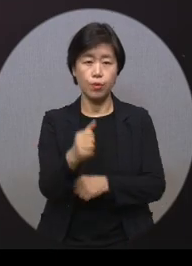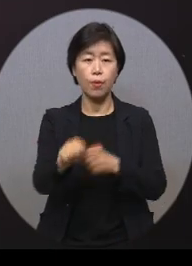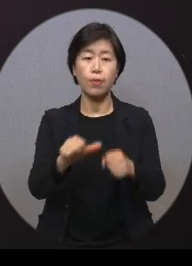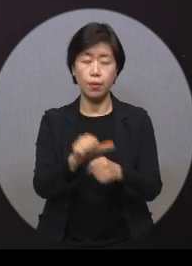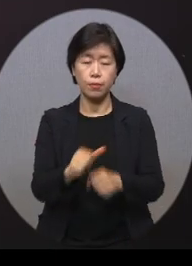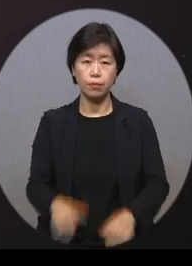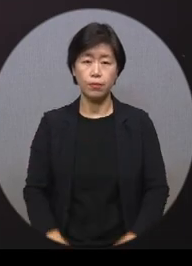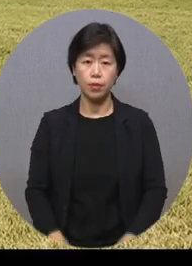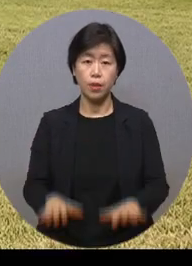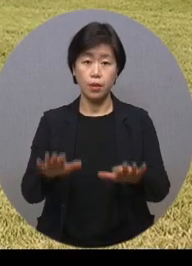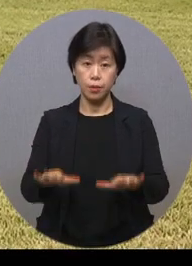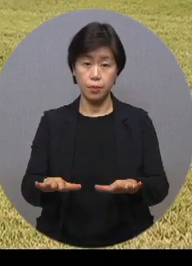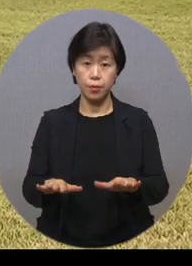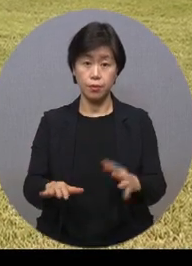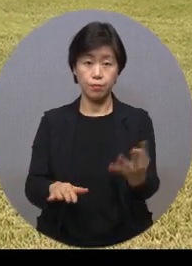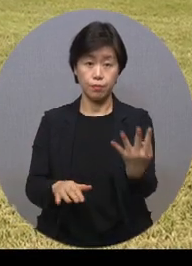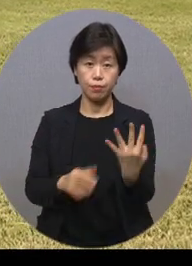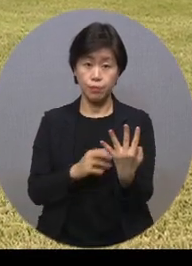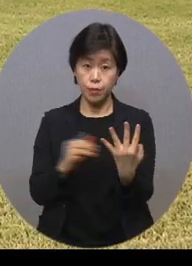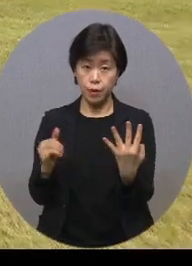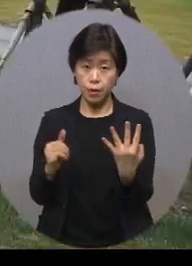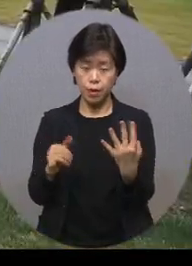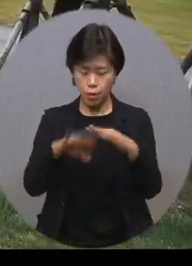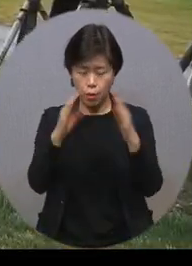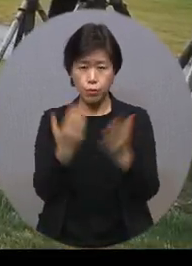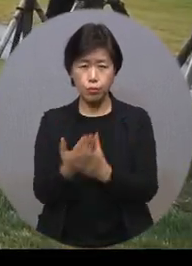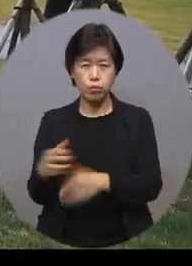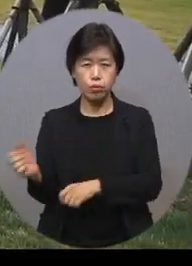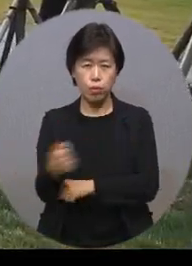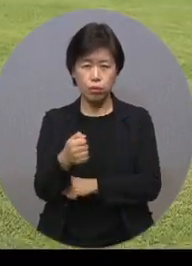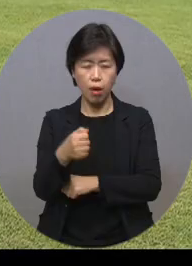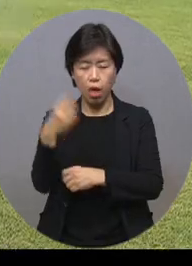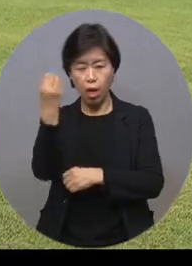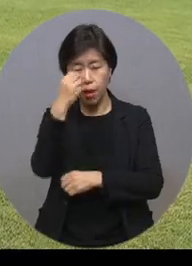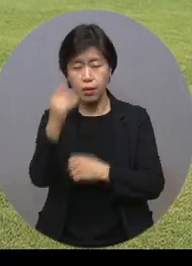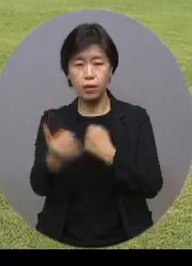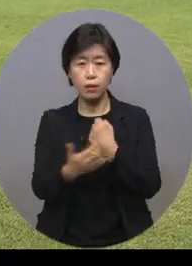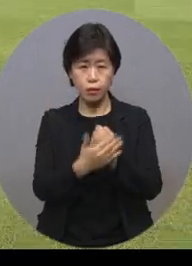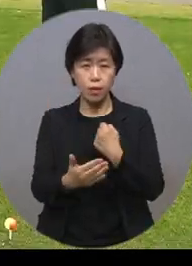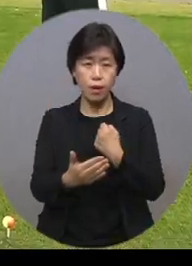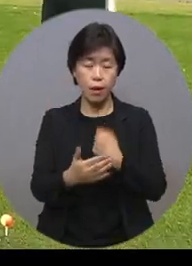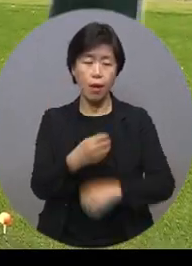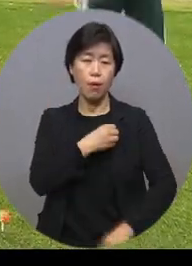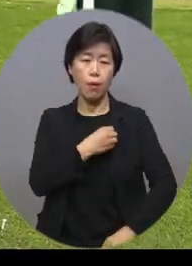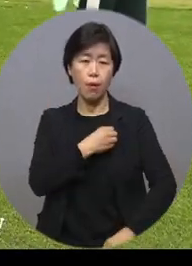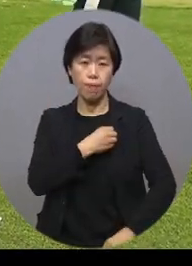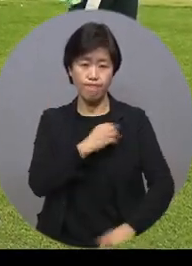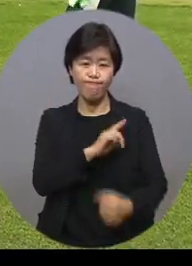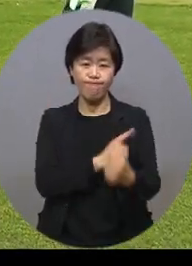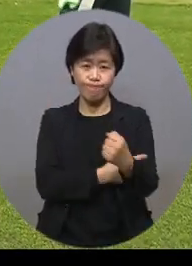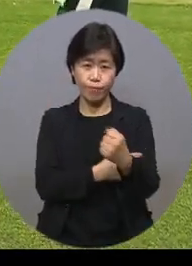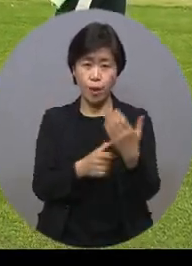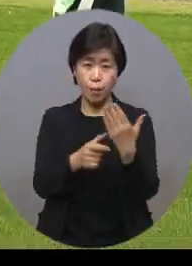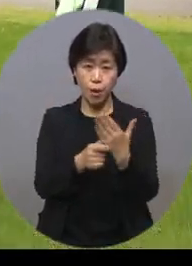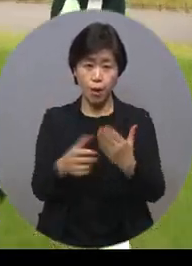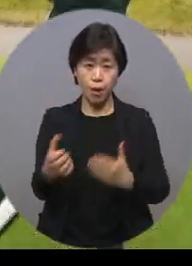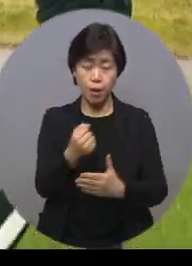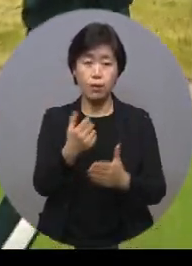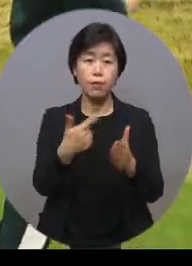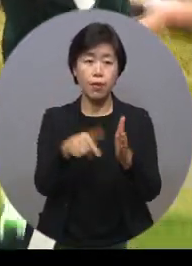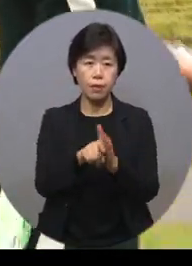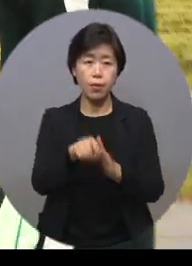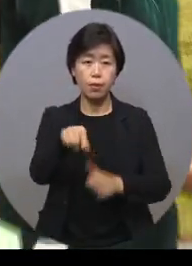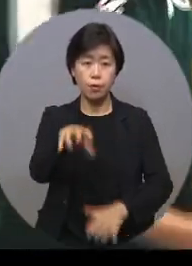자리에 계신 분들은 모두 골프에 미쳐 골프장 회원권을 가지기 위해 자발적으로 이 게임에 참여하신 걸로